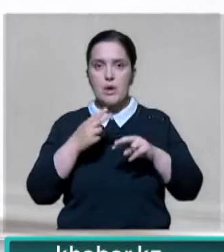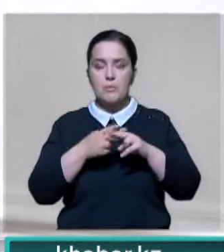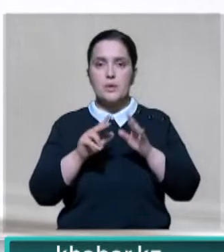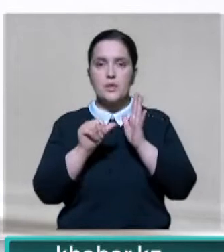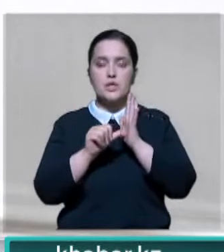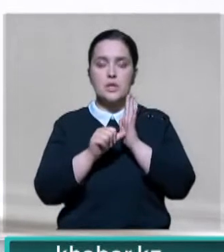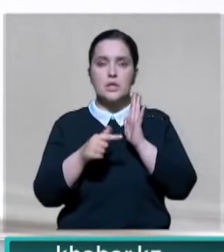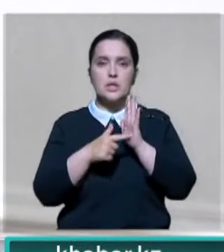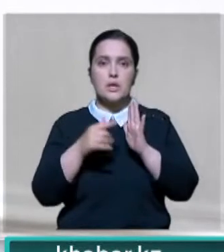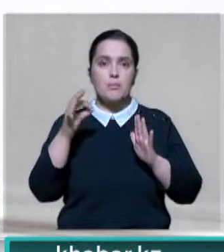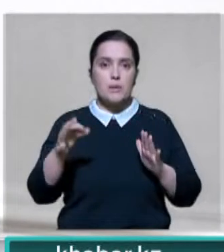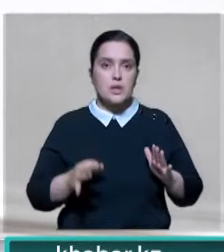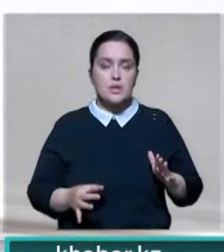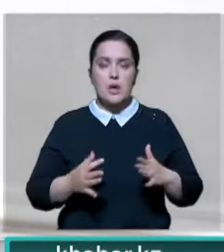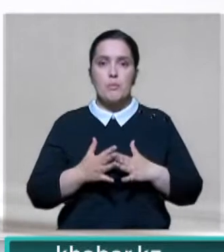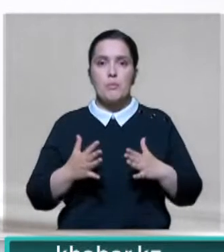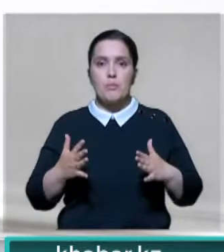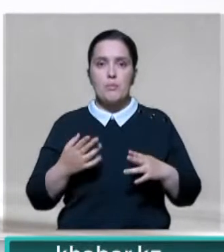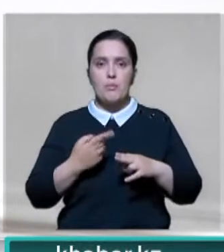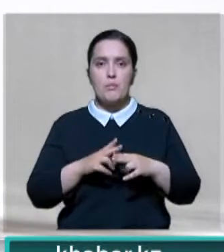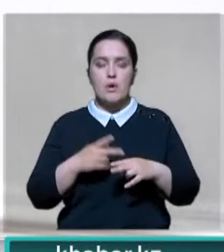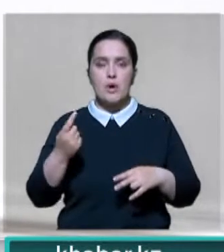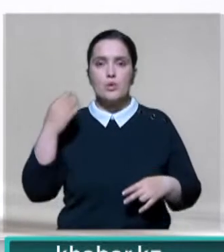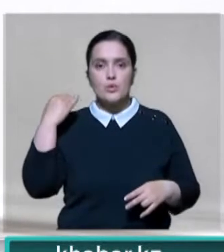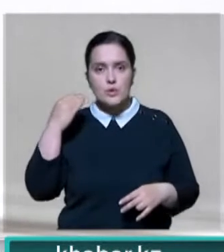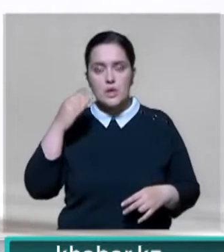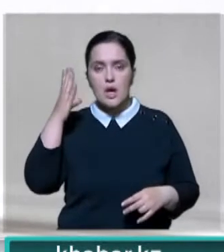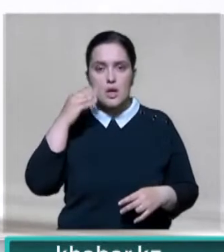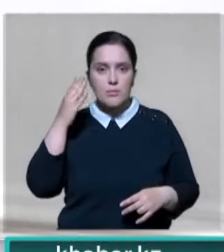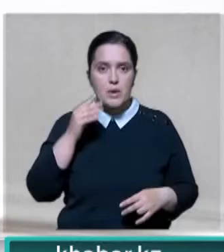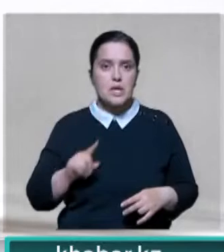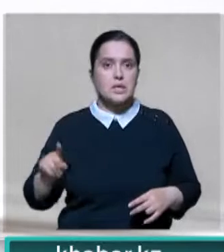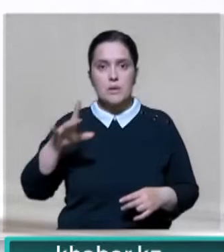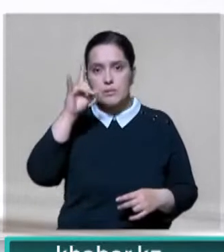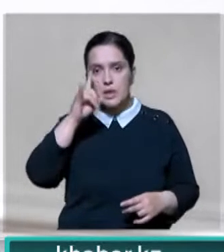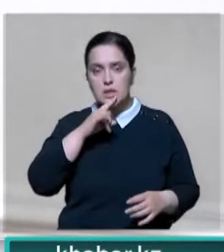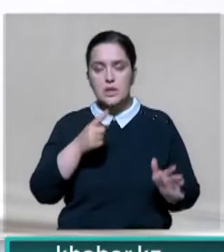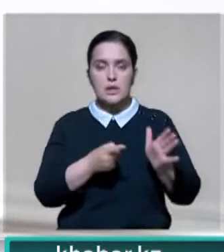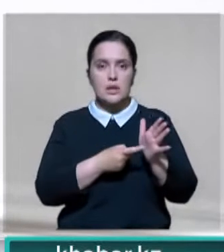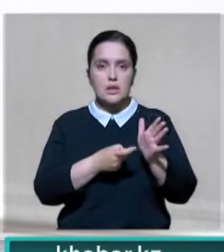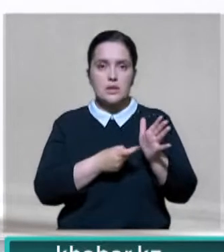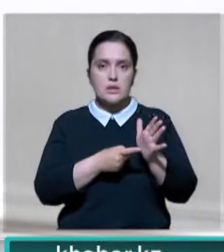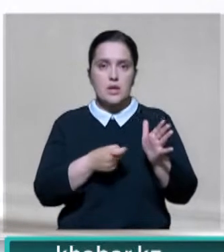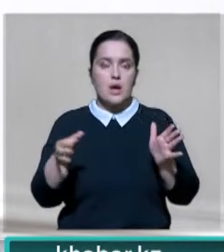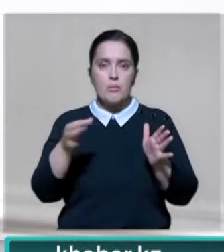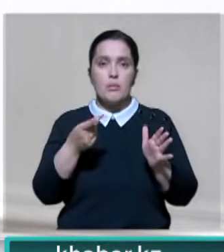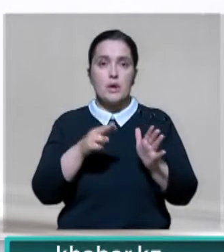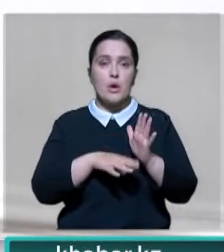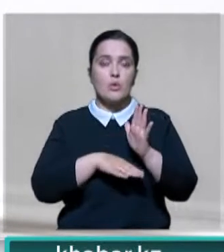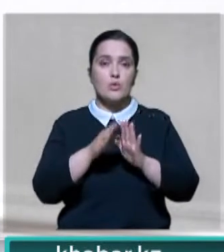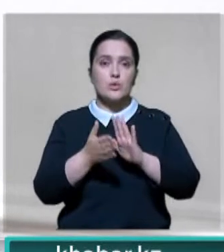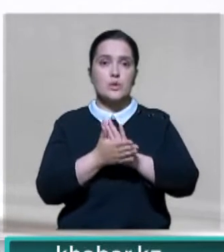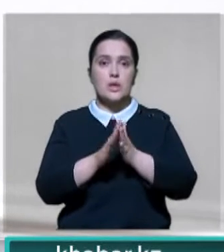67 процентов наиболее низкая оснащенность ими в туркестанской алматинской западно-казахстанская и карагандинской областях для улучшения ситуации